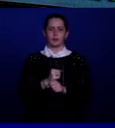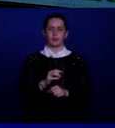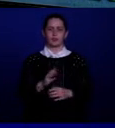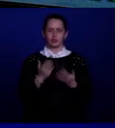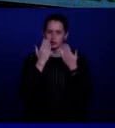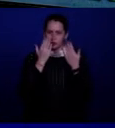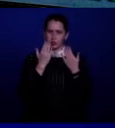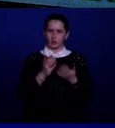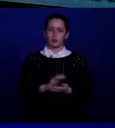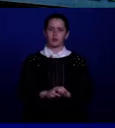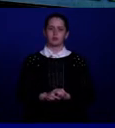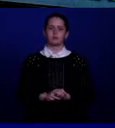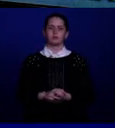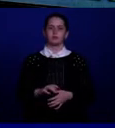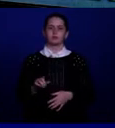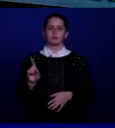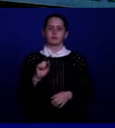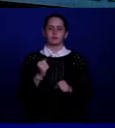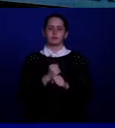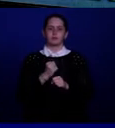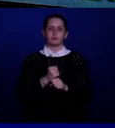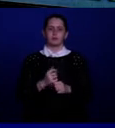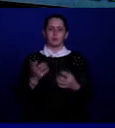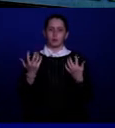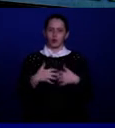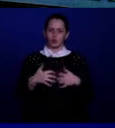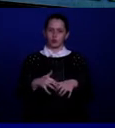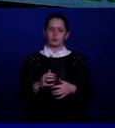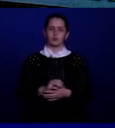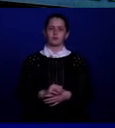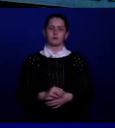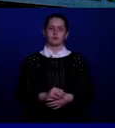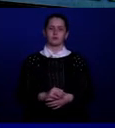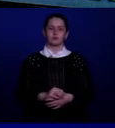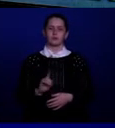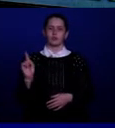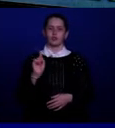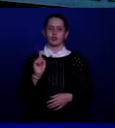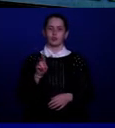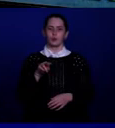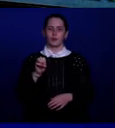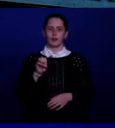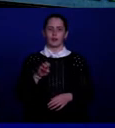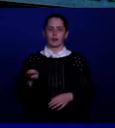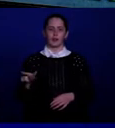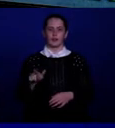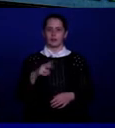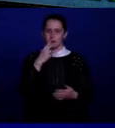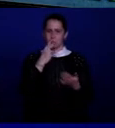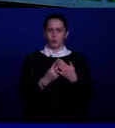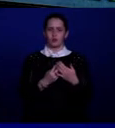делать? Считать. Что сделать? Посчитать. Что делать?